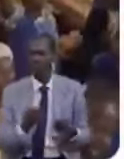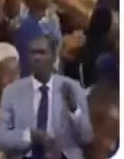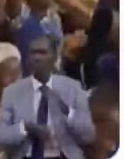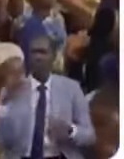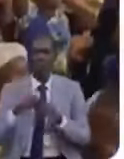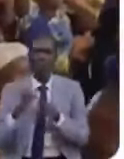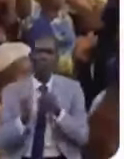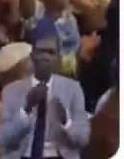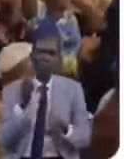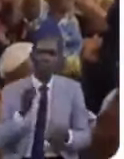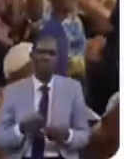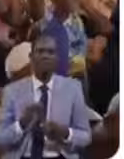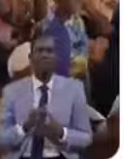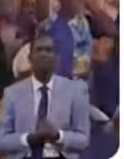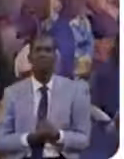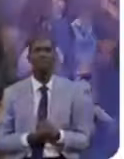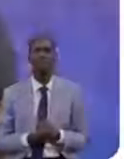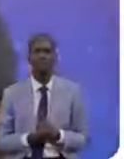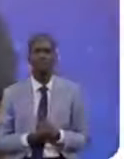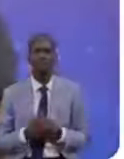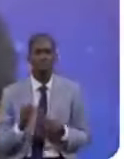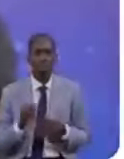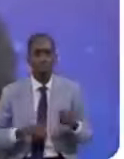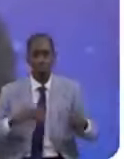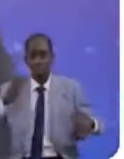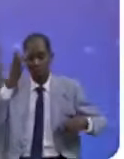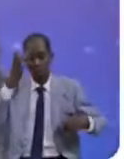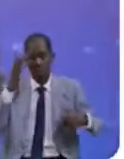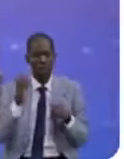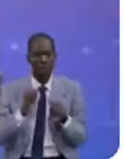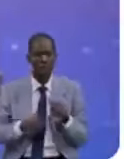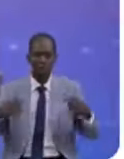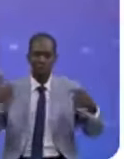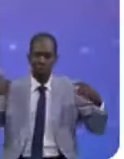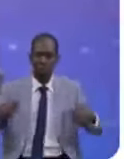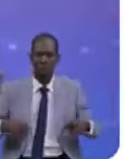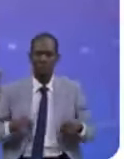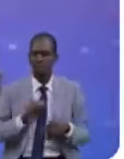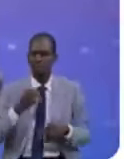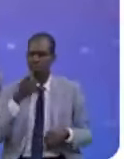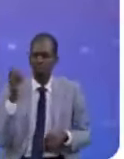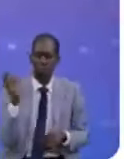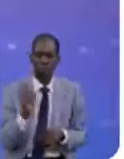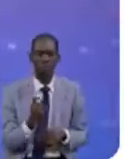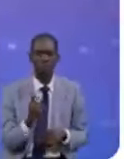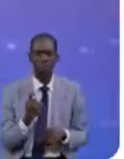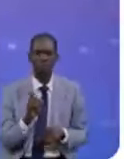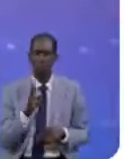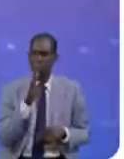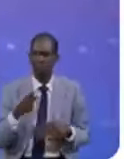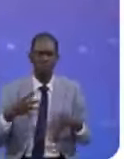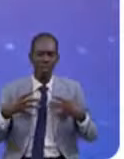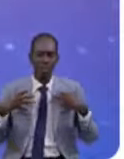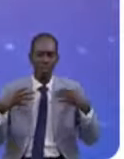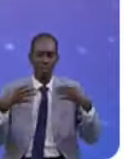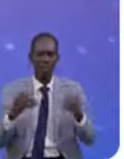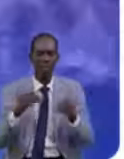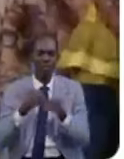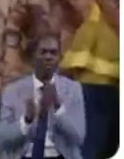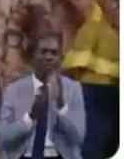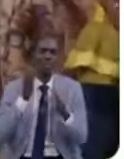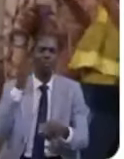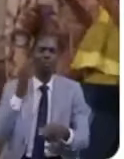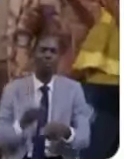Jésus toute maladie toute infirmité je vous commande soyez guéris au nom de